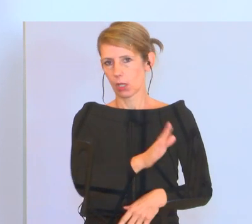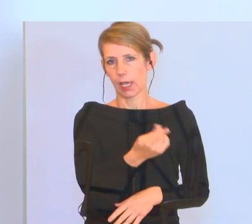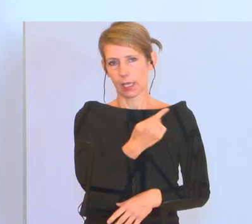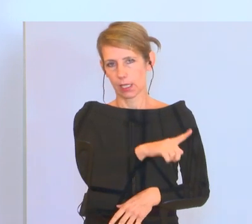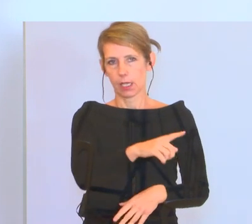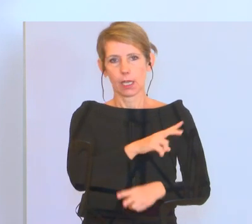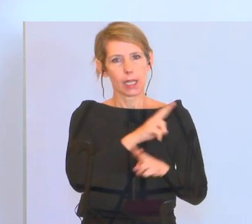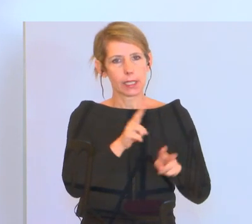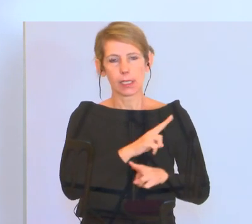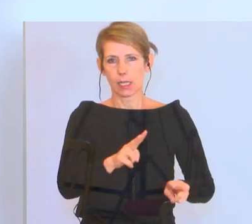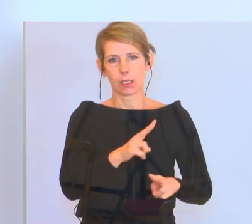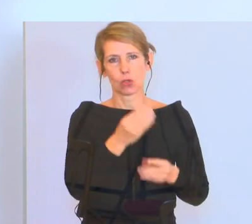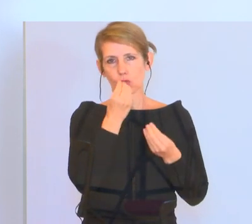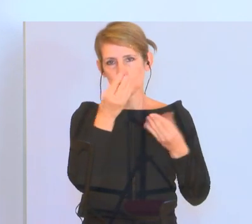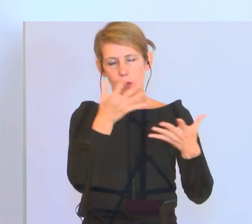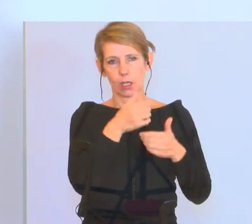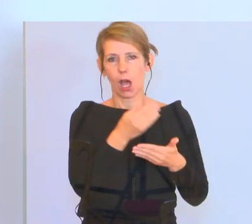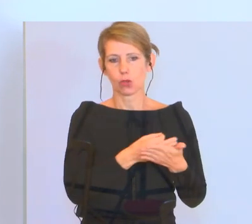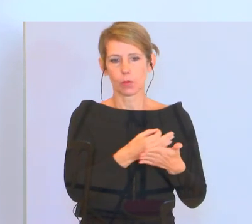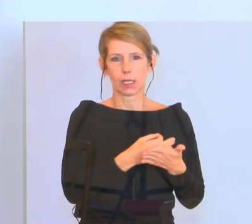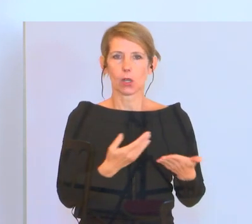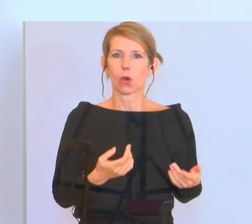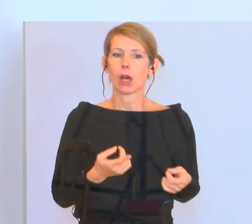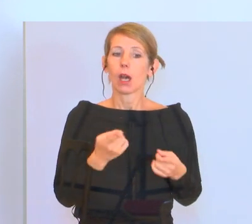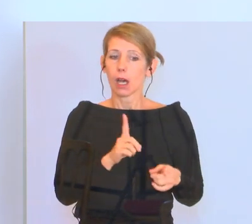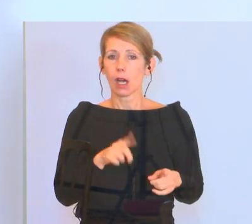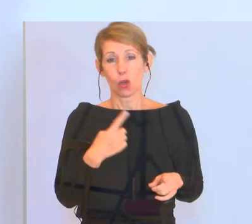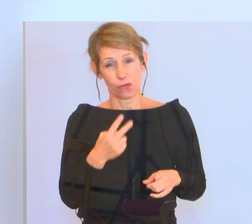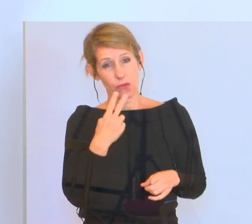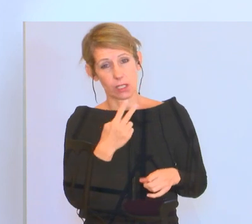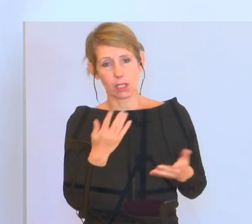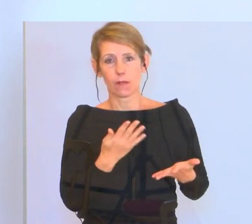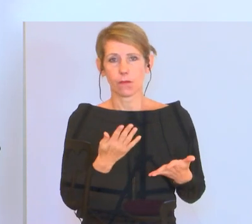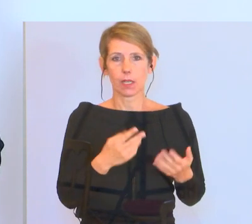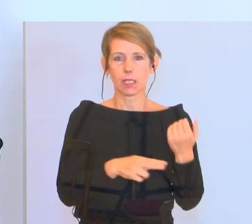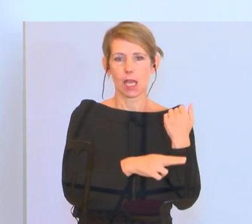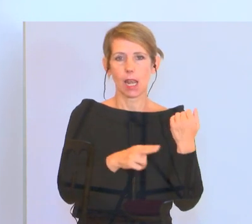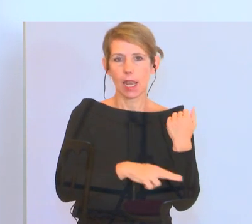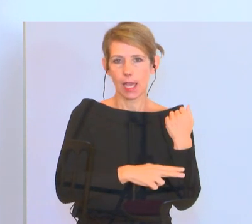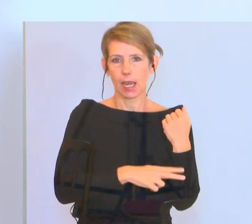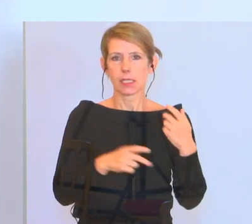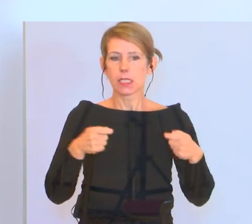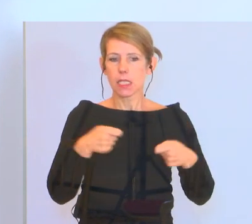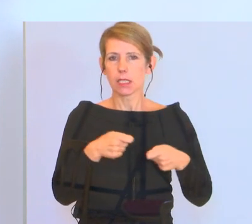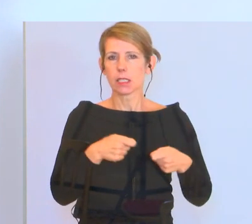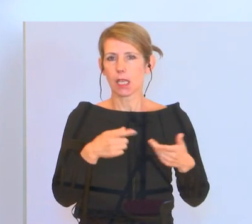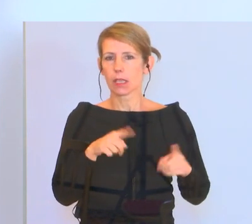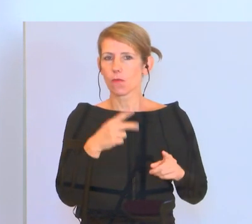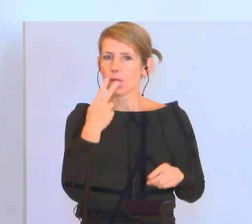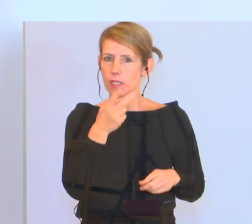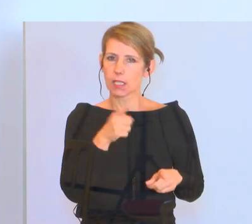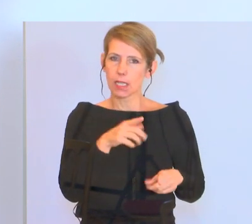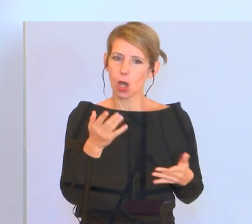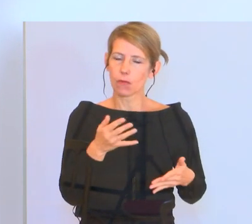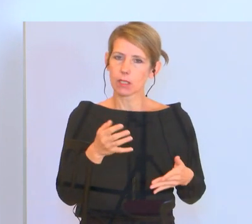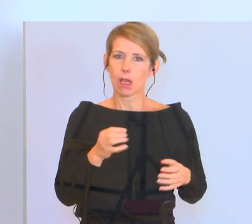das international seinesgleichen sucht. Dennoch sehen auch wir als Lehrlingsinitiative es als unsere Aufgabe, auch